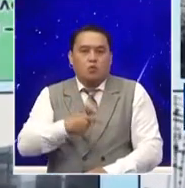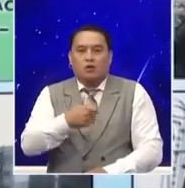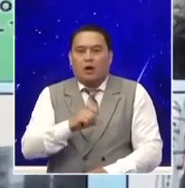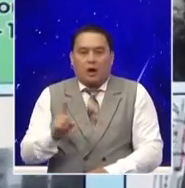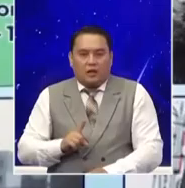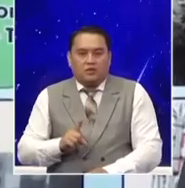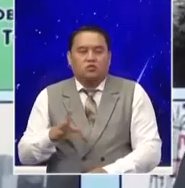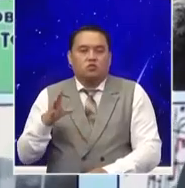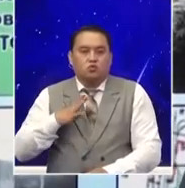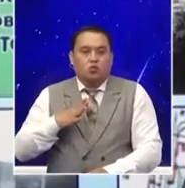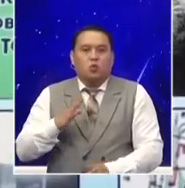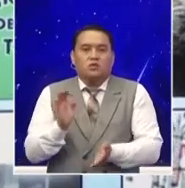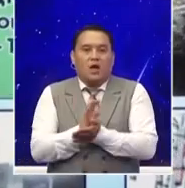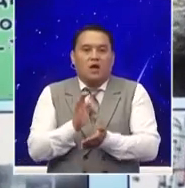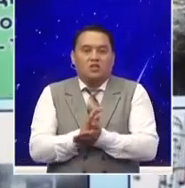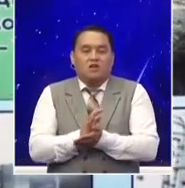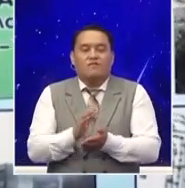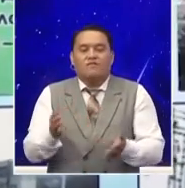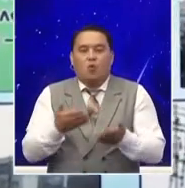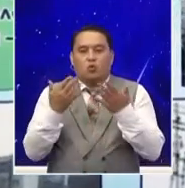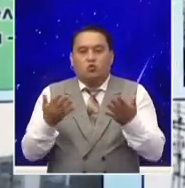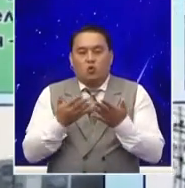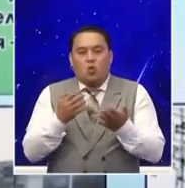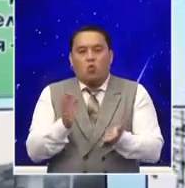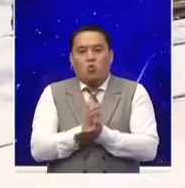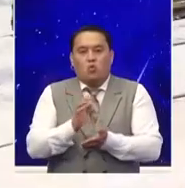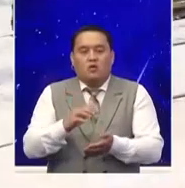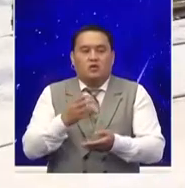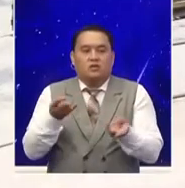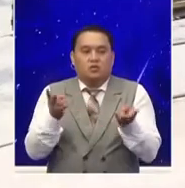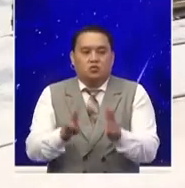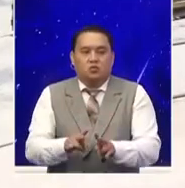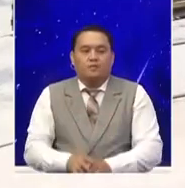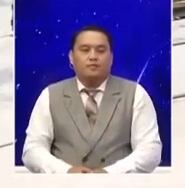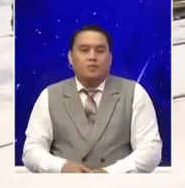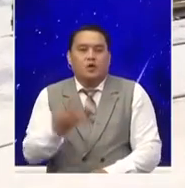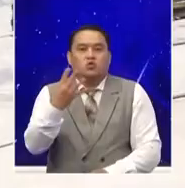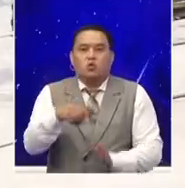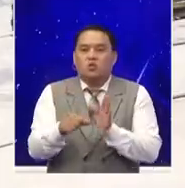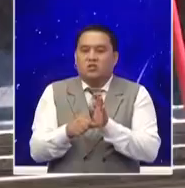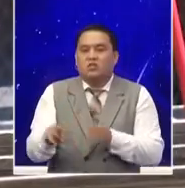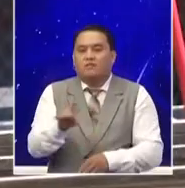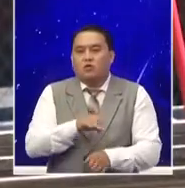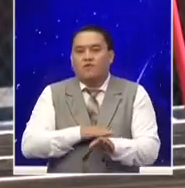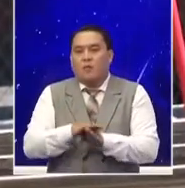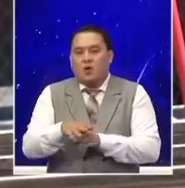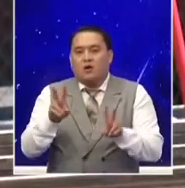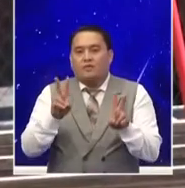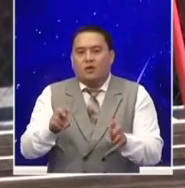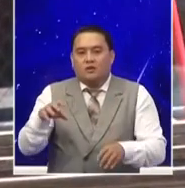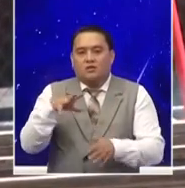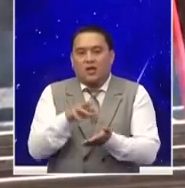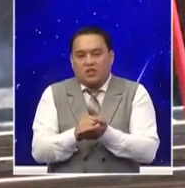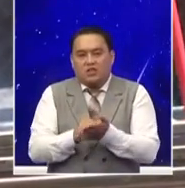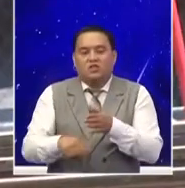газе, что исключает загрязнение воздуха и не требует подвоза угля. 46 объектов сейчас в районе реализуются в рамках дорожной